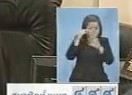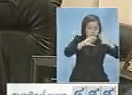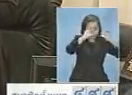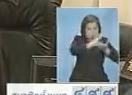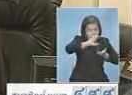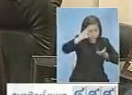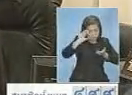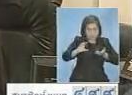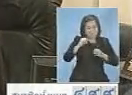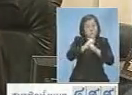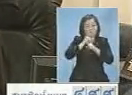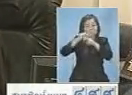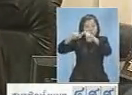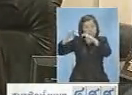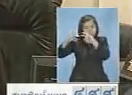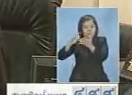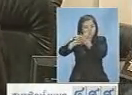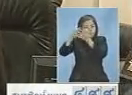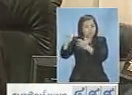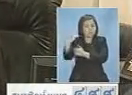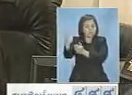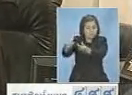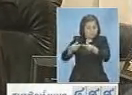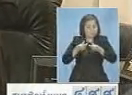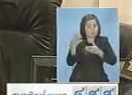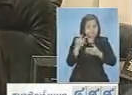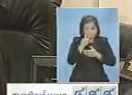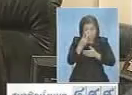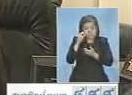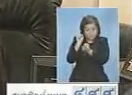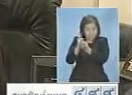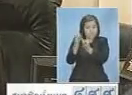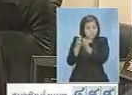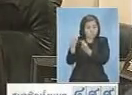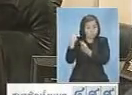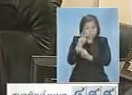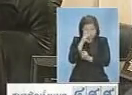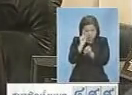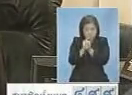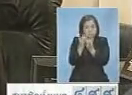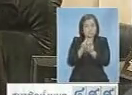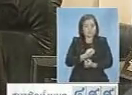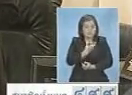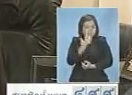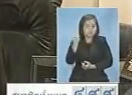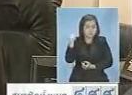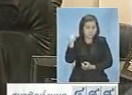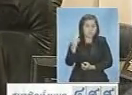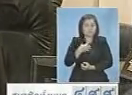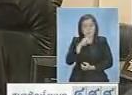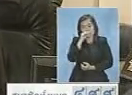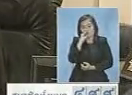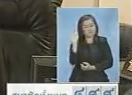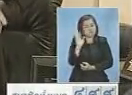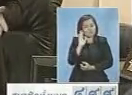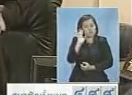การวิจัยไปแล้วไม่ส่งผลงานก็มีท่านเคยเห็นตัวเลขเหล่านี้ไหมครับถ้าเห็นตัวเลขท่านจะตกใจอย่าให้ต้องพูดกัน